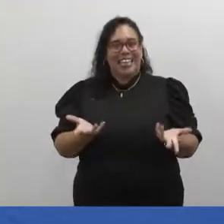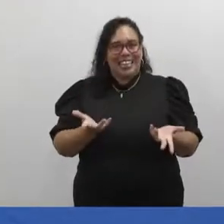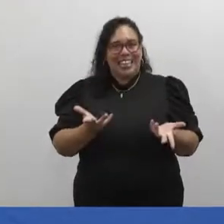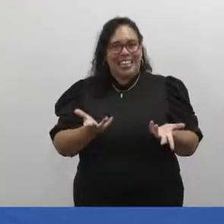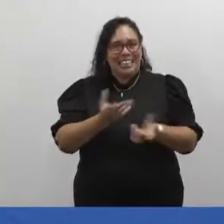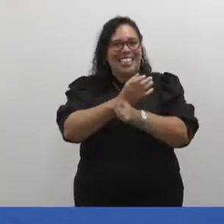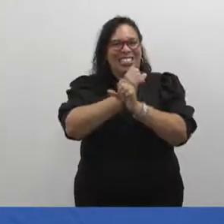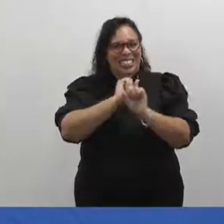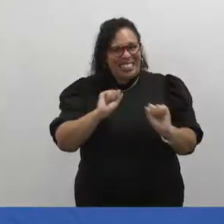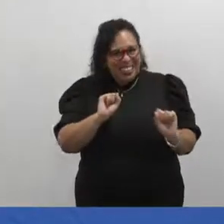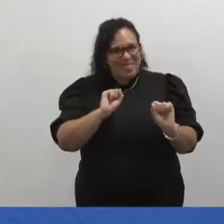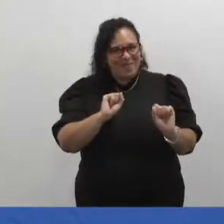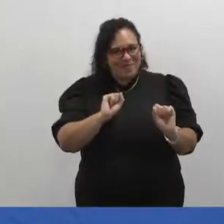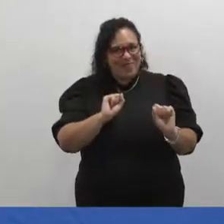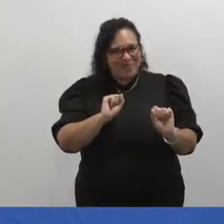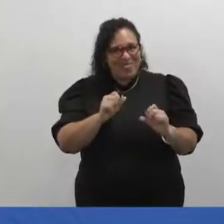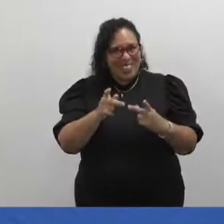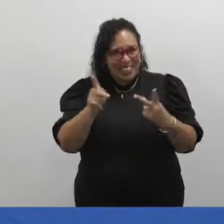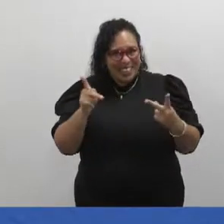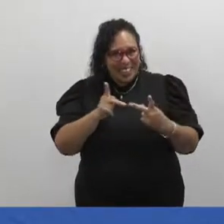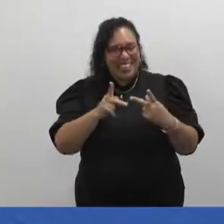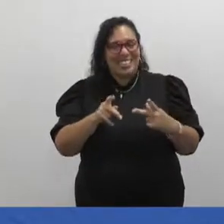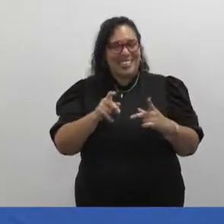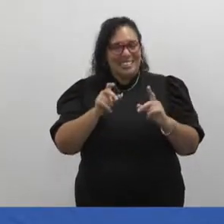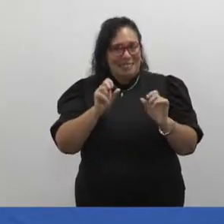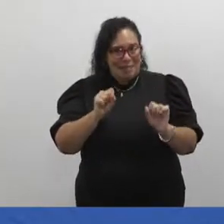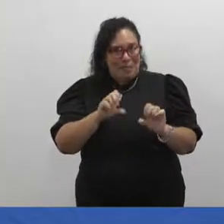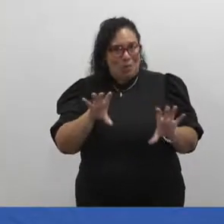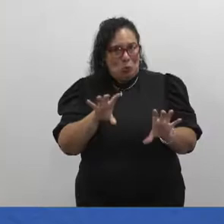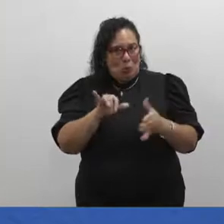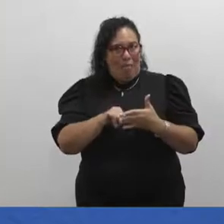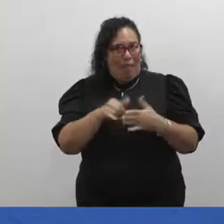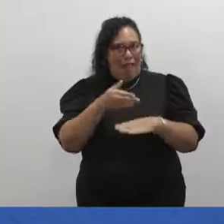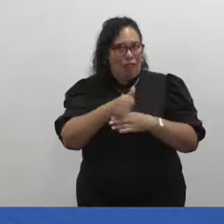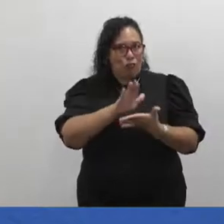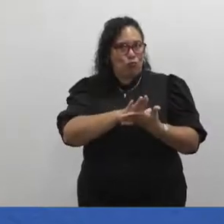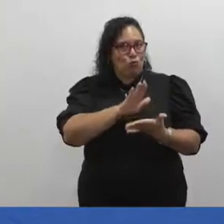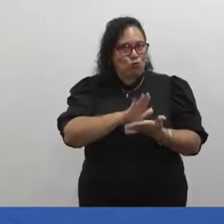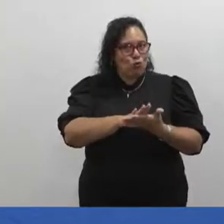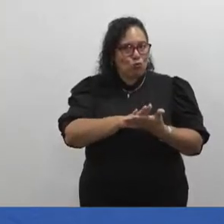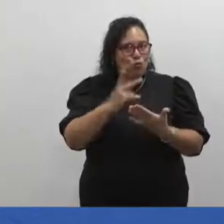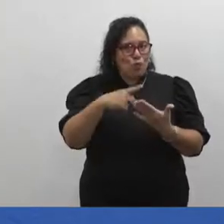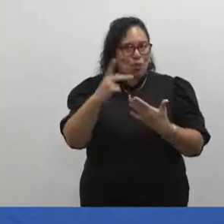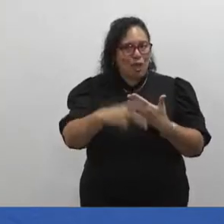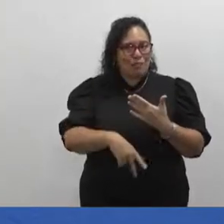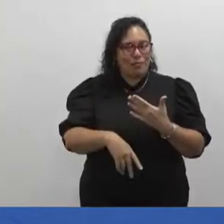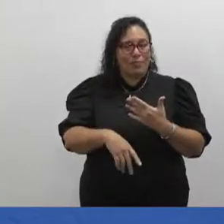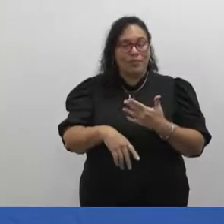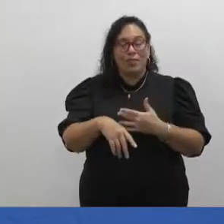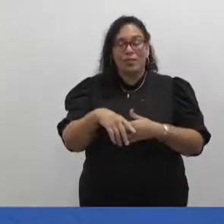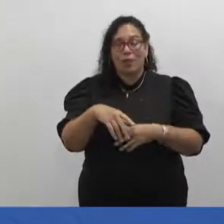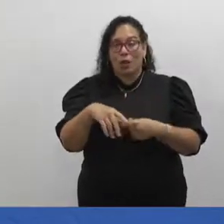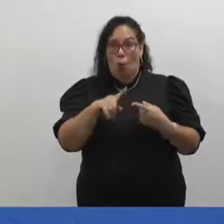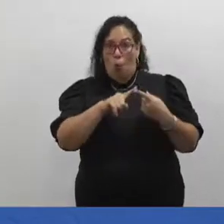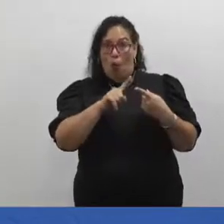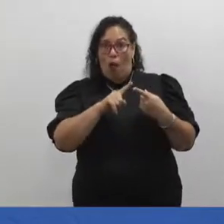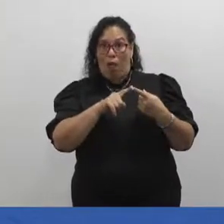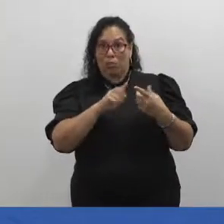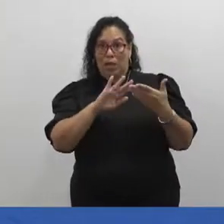pu cái càng gì bằng pon châm ao con sa mình toàn phim màu ôi một cái cây màu xanh